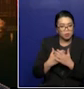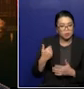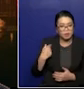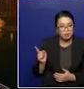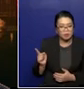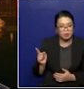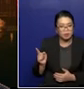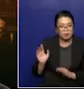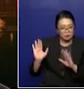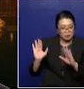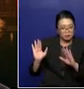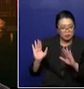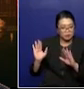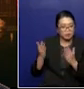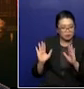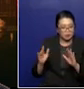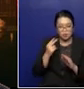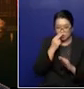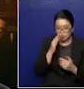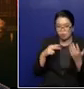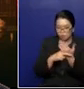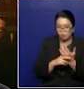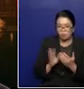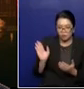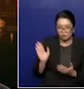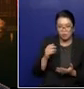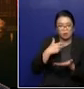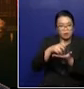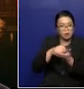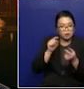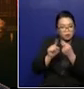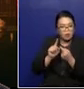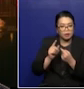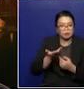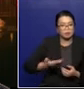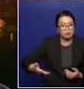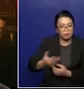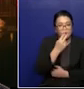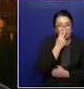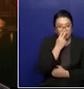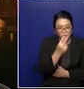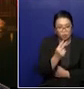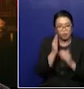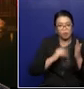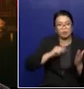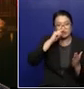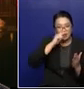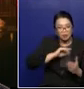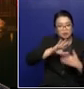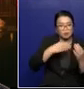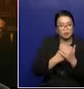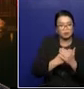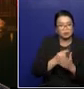พิ่งฉายสไลด์แผ่นต่อไปเด็ดขาดนะฮะผมกำลังจะบอกว่าพี่น้องทั้งประเทศครับคนไทยทุกคน